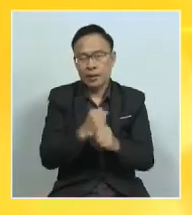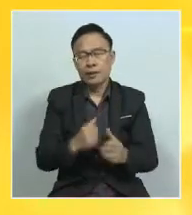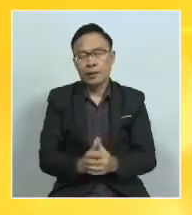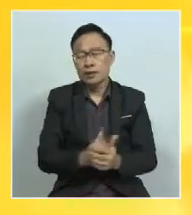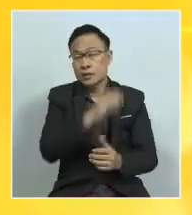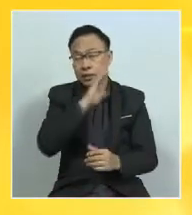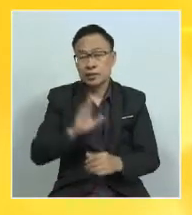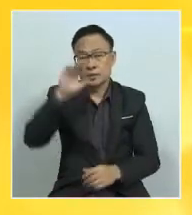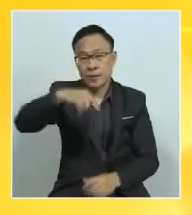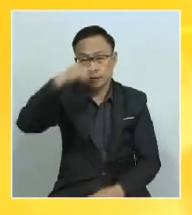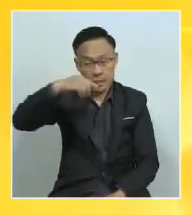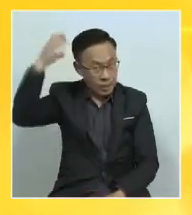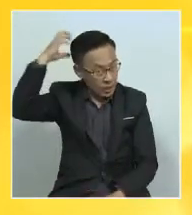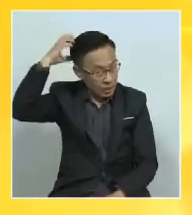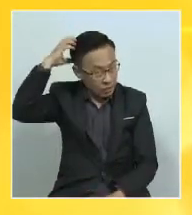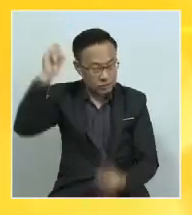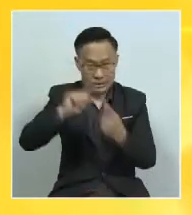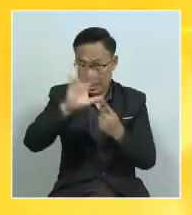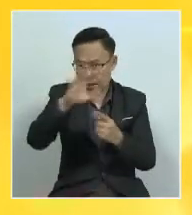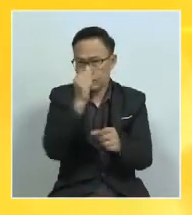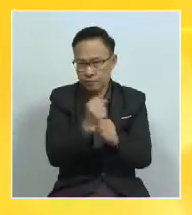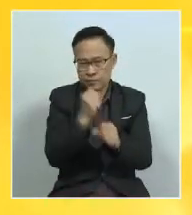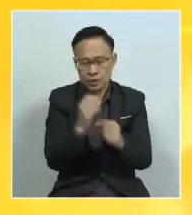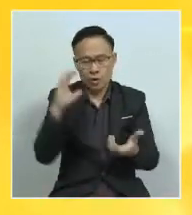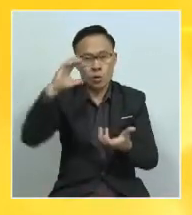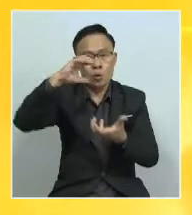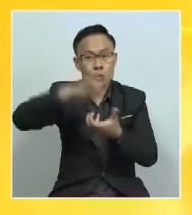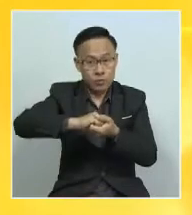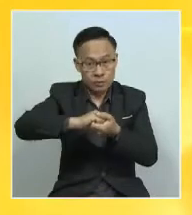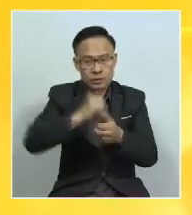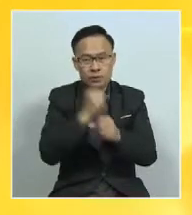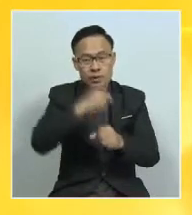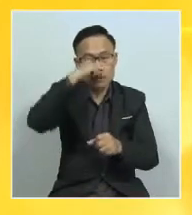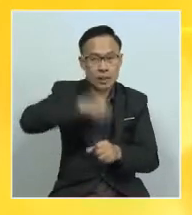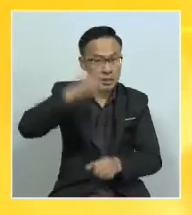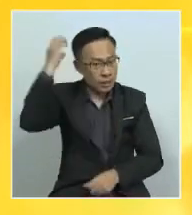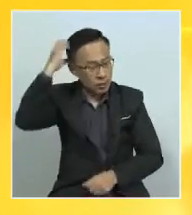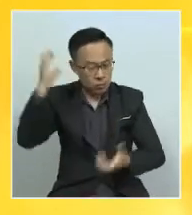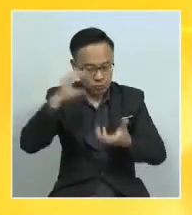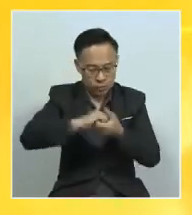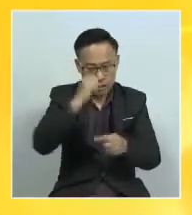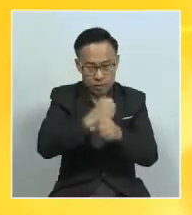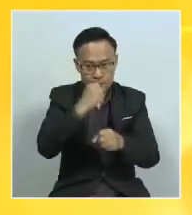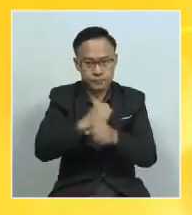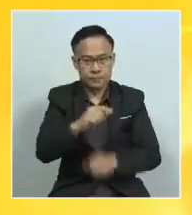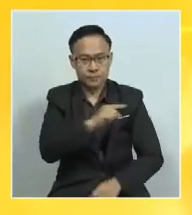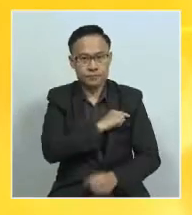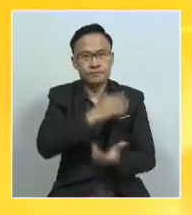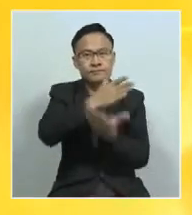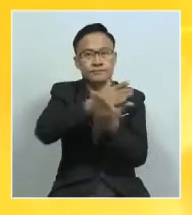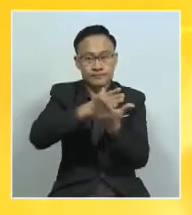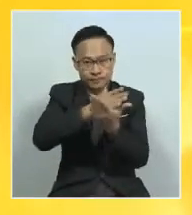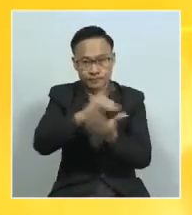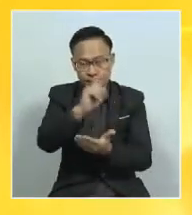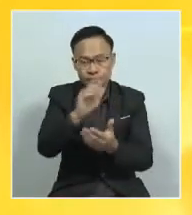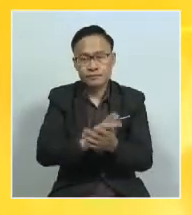ทยลาวแห่งที่5นี้สำเร็จ นะครับโครงการนี้เป็นความร่วมมือของ2ประเทศคือไทยแล้วก็สปป.ลาวนะครับจะแบ่งกันคนละส่วนฝ่ายไ